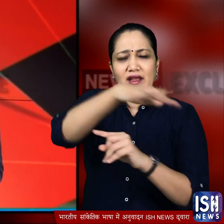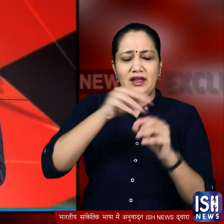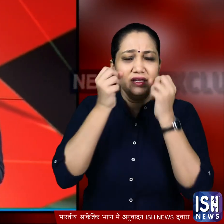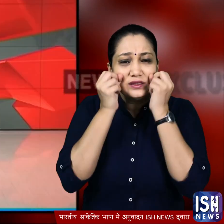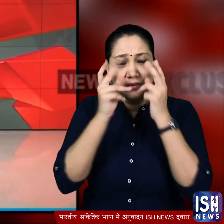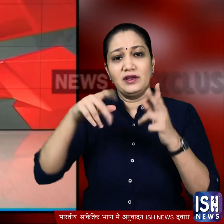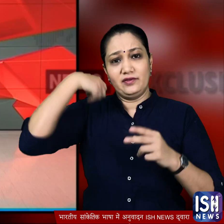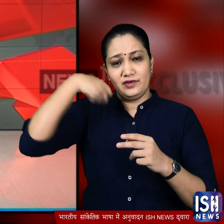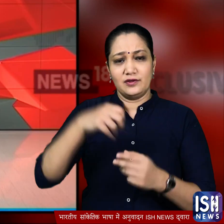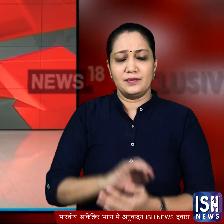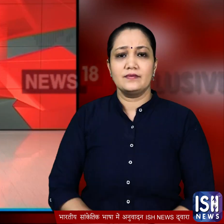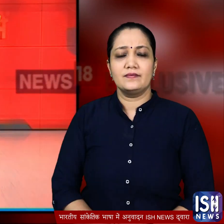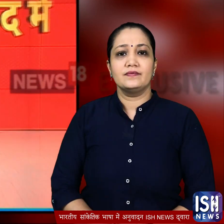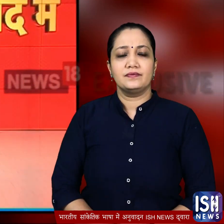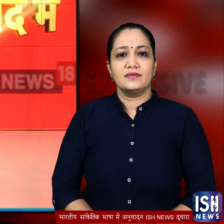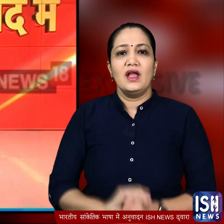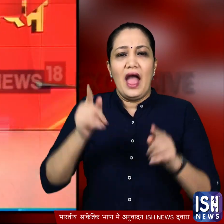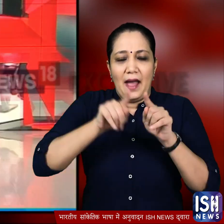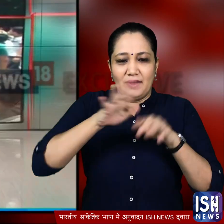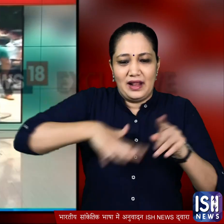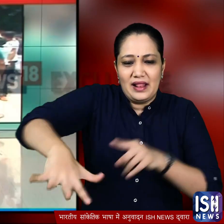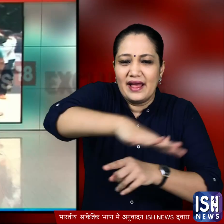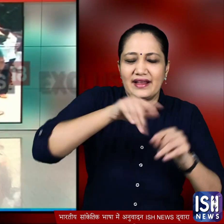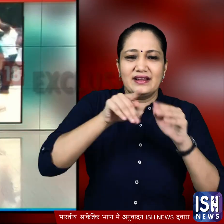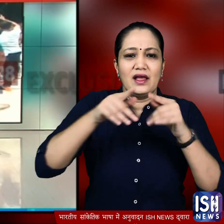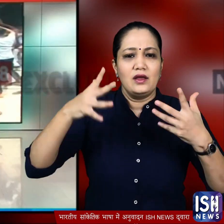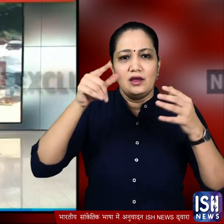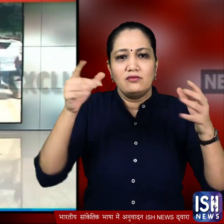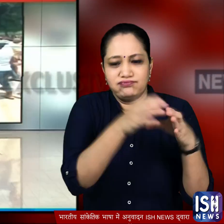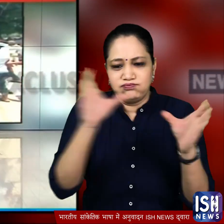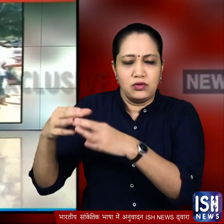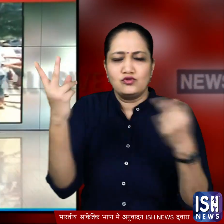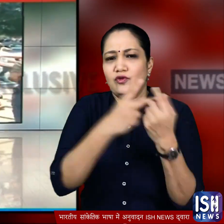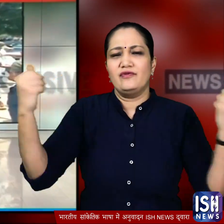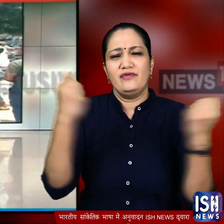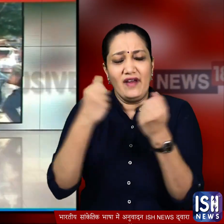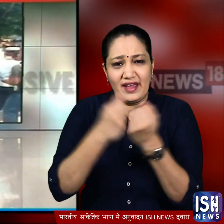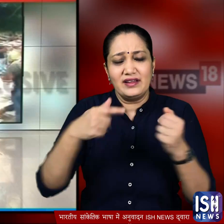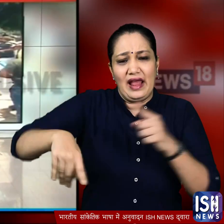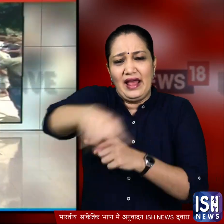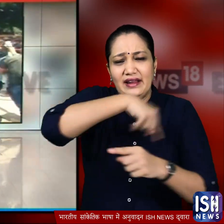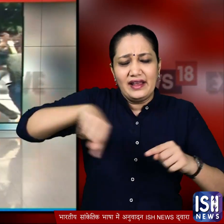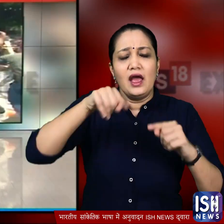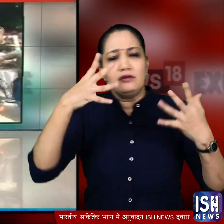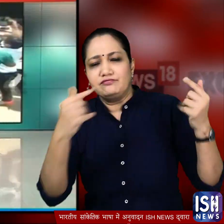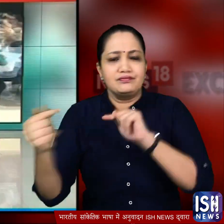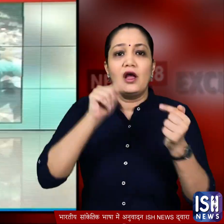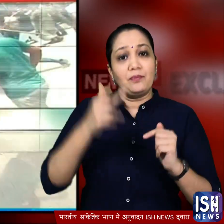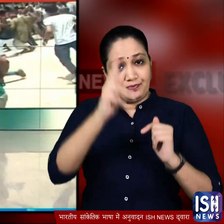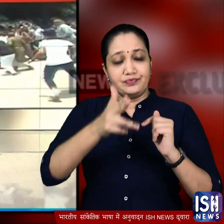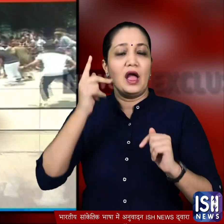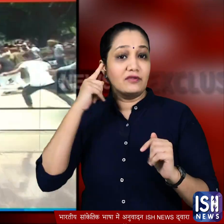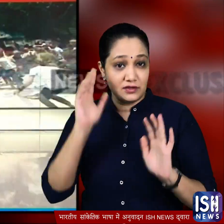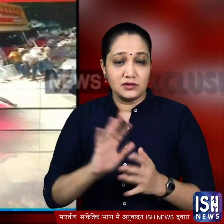हैरान करने वाली कुछ तस्वीरें सामने आईं, जिनमें प्रॉपर्टी के विवाद में दो पक्ष आपस में भिड़ गए। बताया गया कि मारपीट के दौरान वहां फायरिंग भी